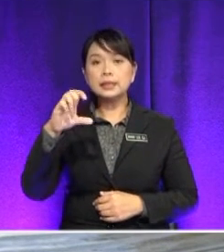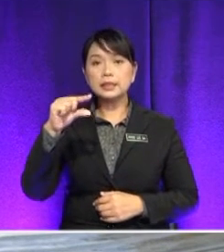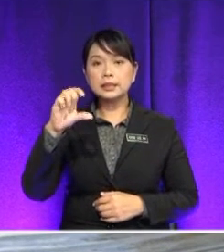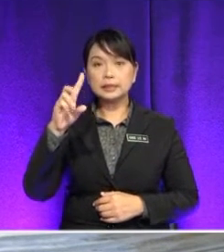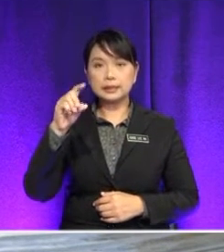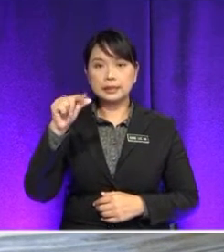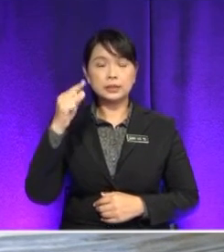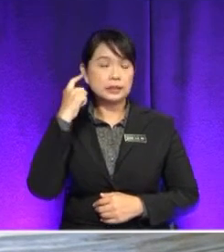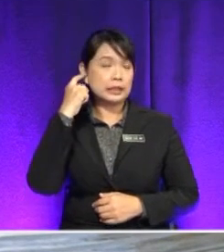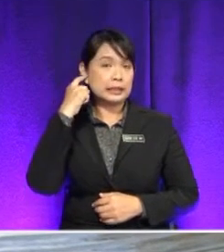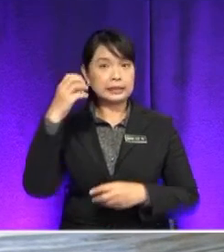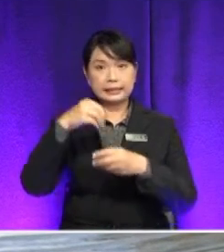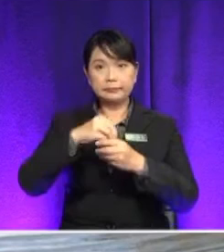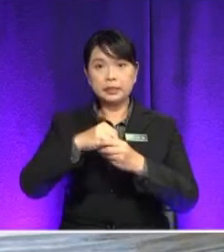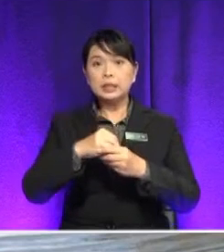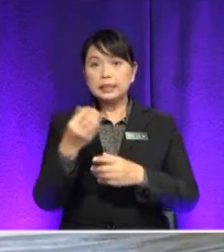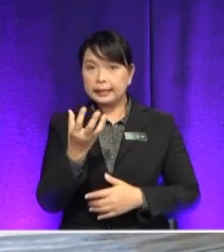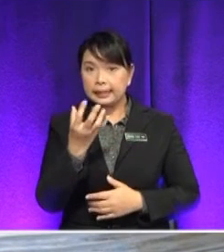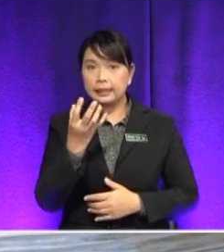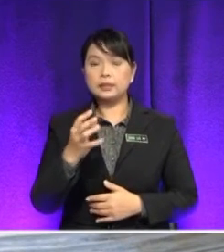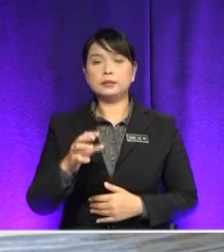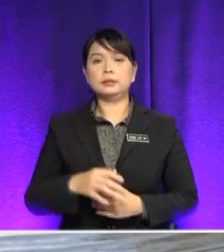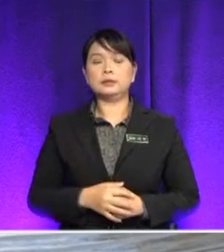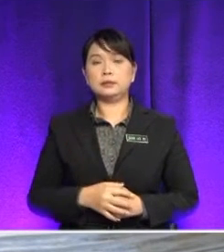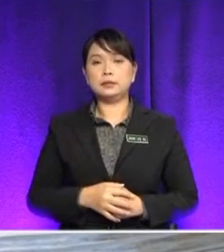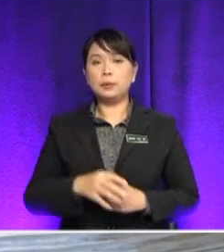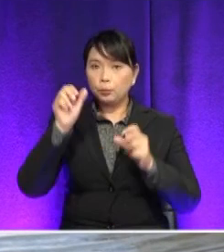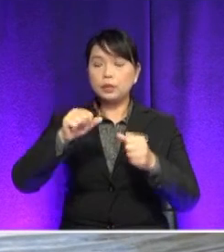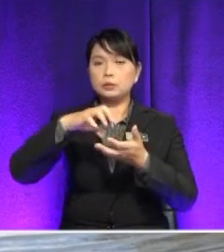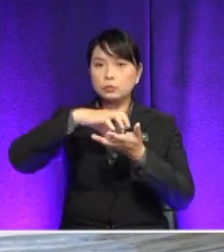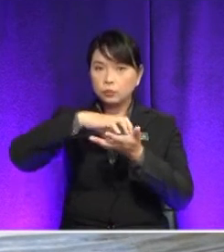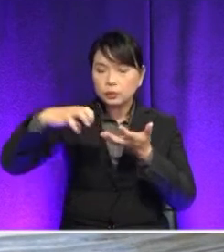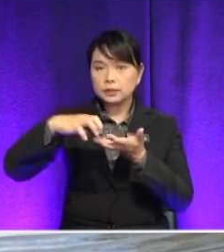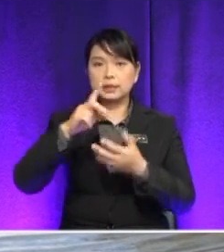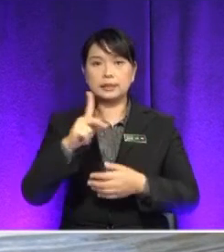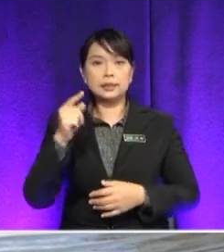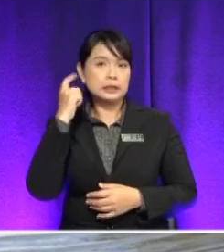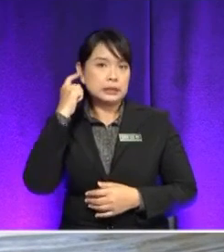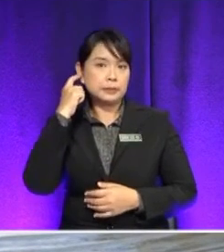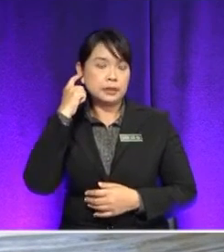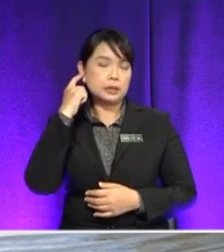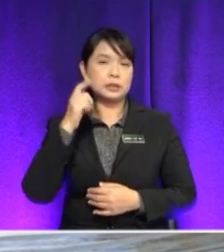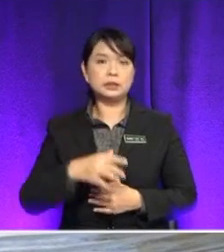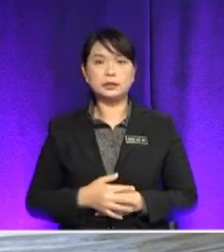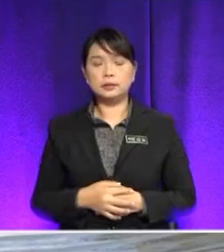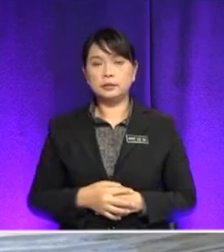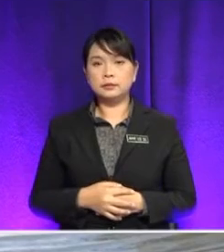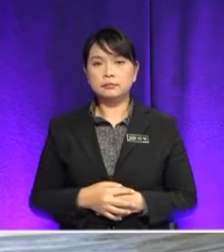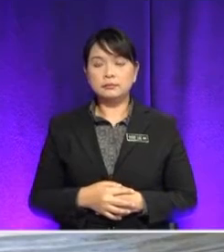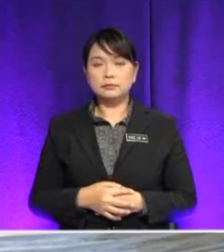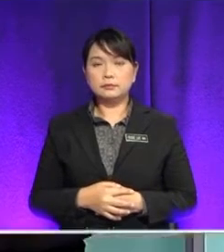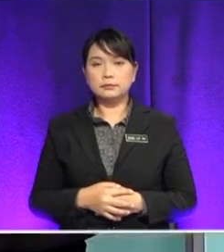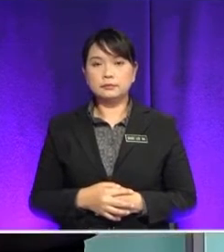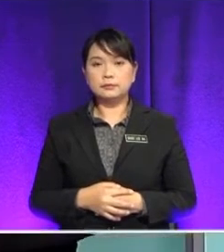terlebih HP yang kita mampu dengan maka di boleh merosakkan telinga atau sistem pendengaran